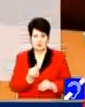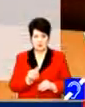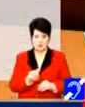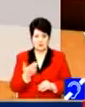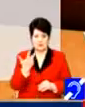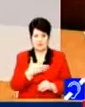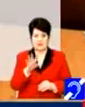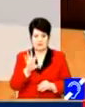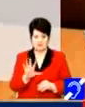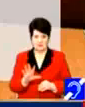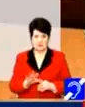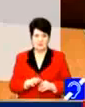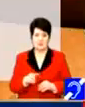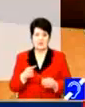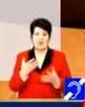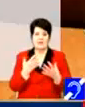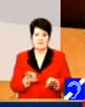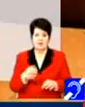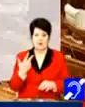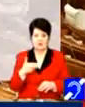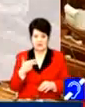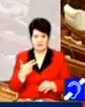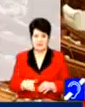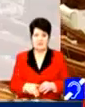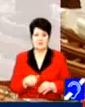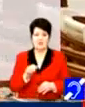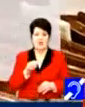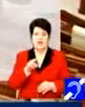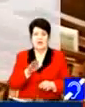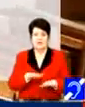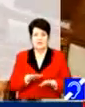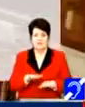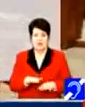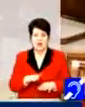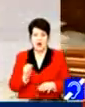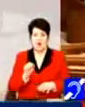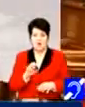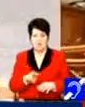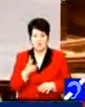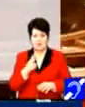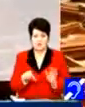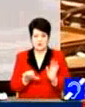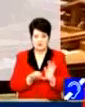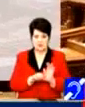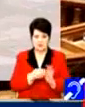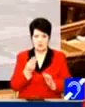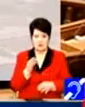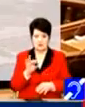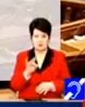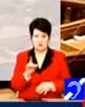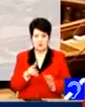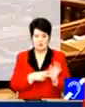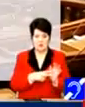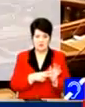cu 35 de mandate, Partidul Democrat cu 30 de mandate, Blocul Electoral Acum cu 26 de mandate și